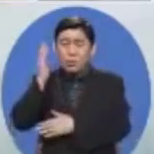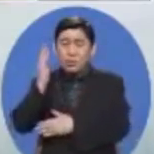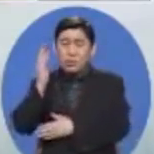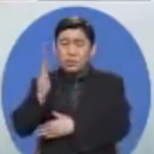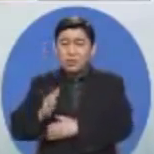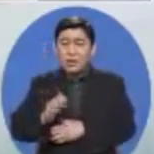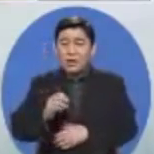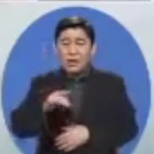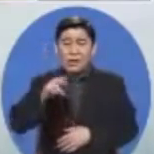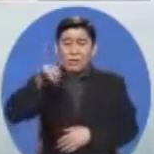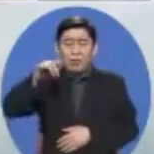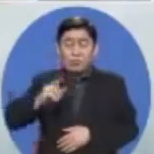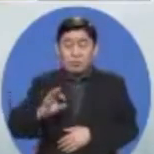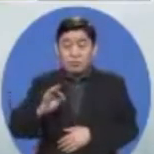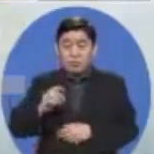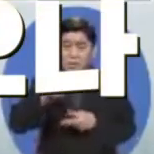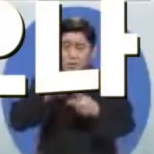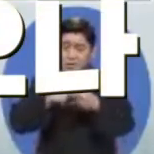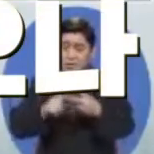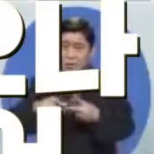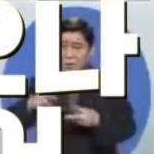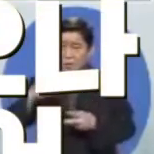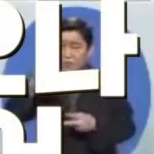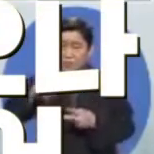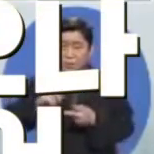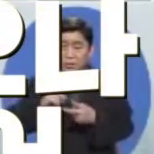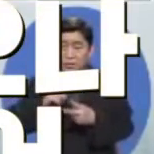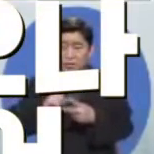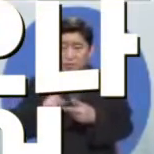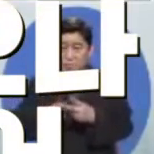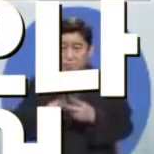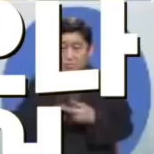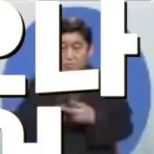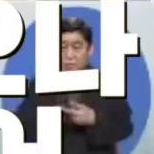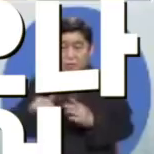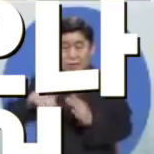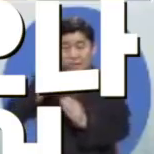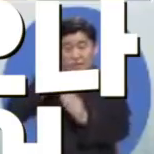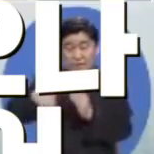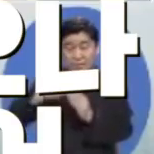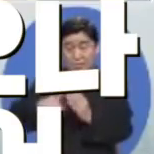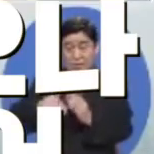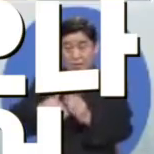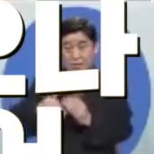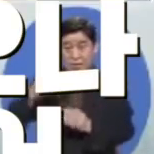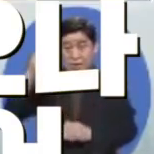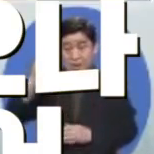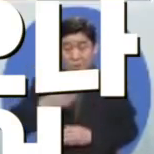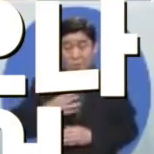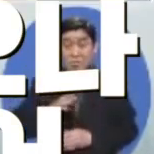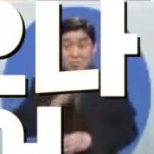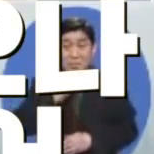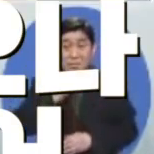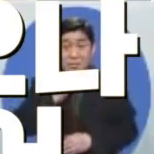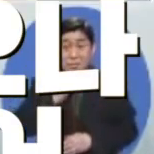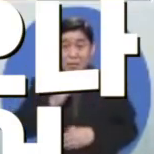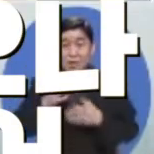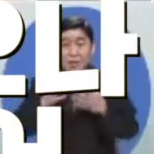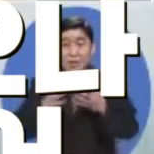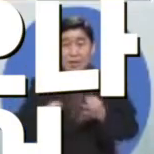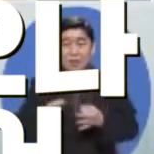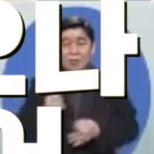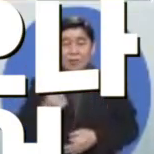없는 건데 이 이메일과 전화번호는 부인께 맞죠? 저는 조작됐다고 생각합니다. 아, 그러니까. 저는